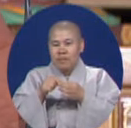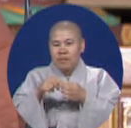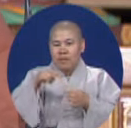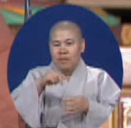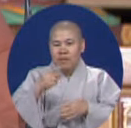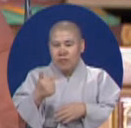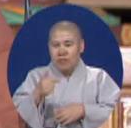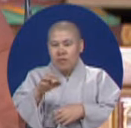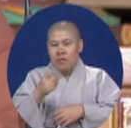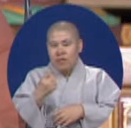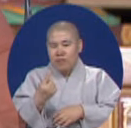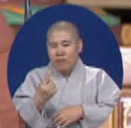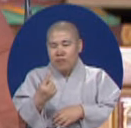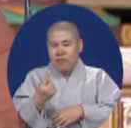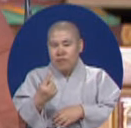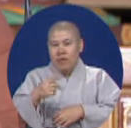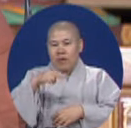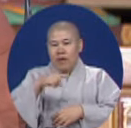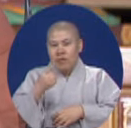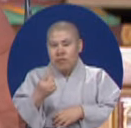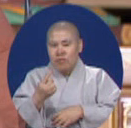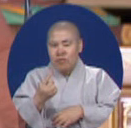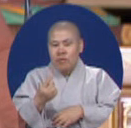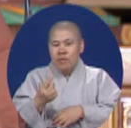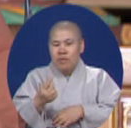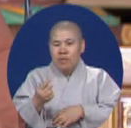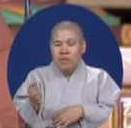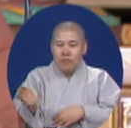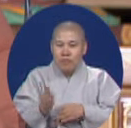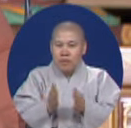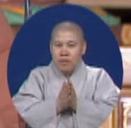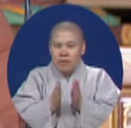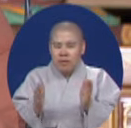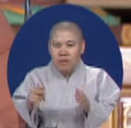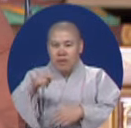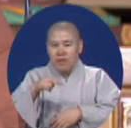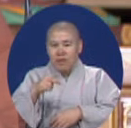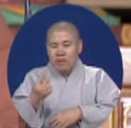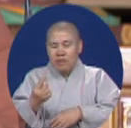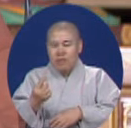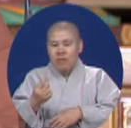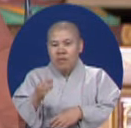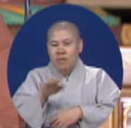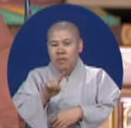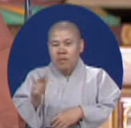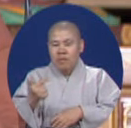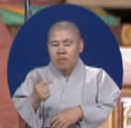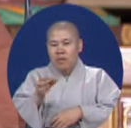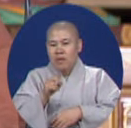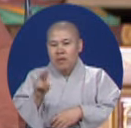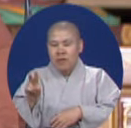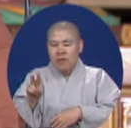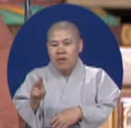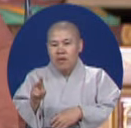출발해요. 입도가 있어요. 도에 든다 이 말이에요. 도라는 건 반야 보리입니다. 반야도